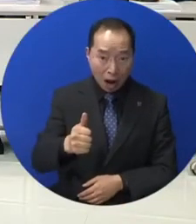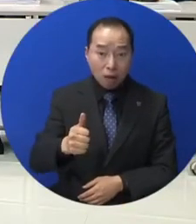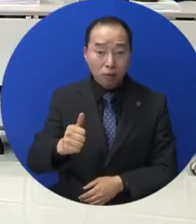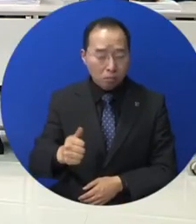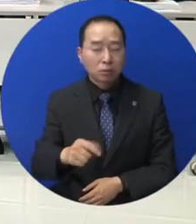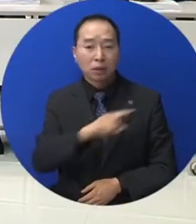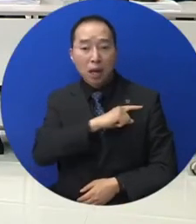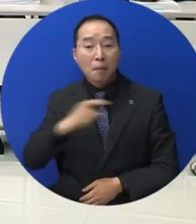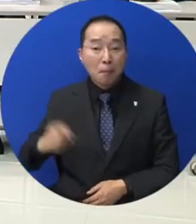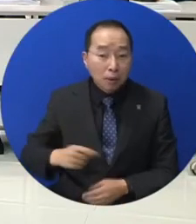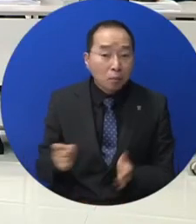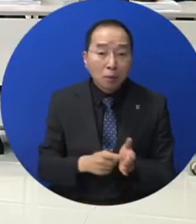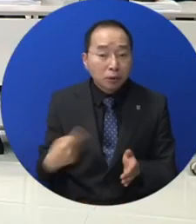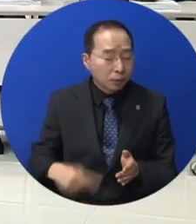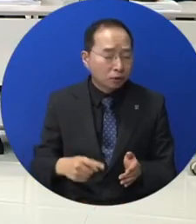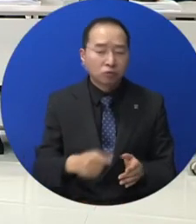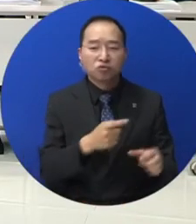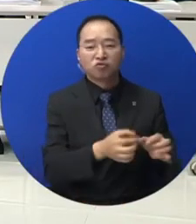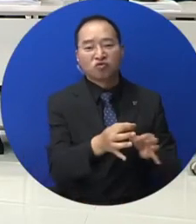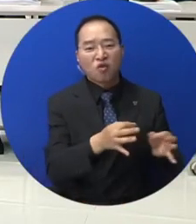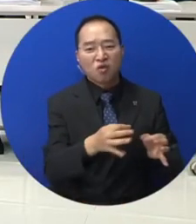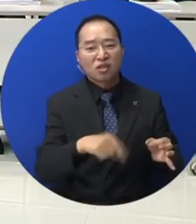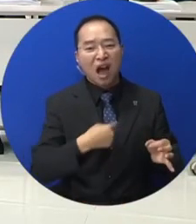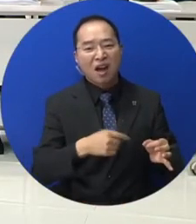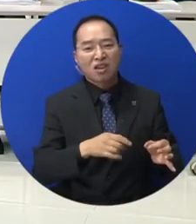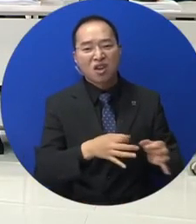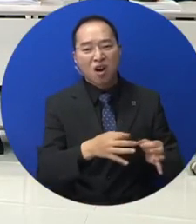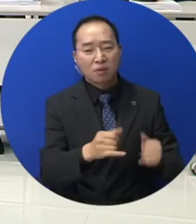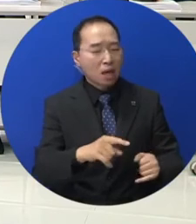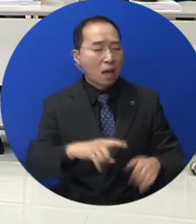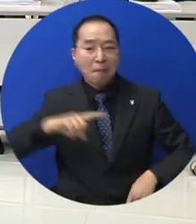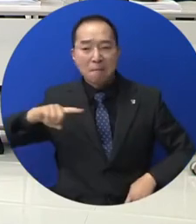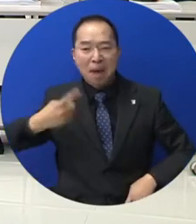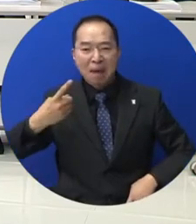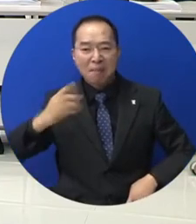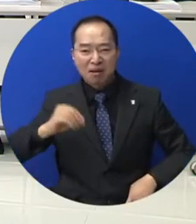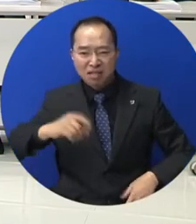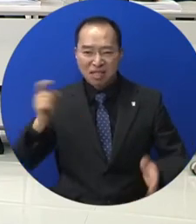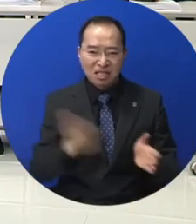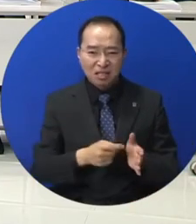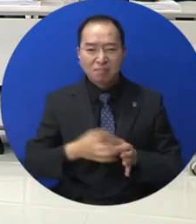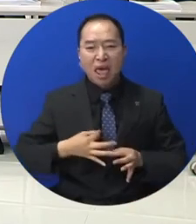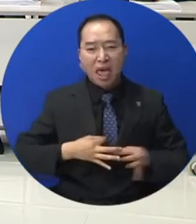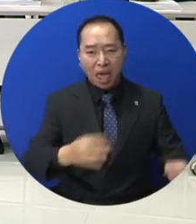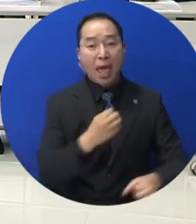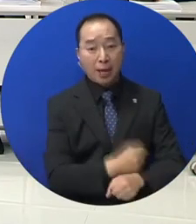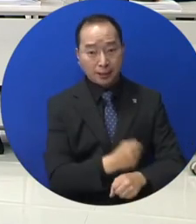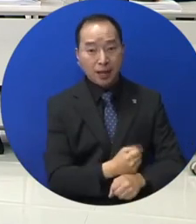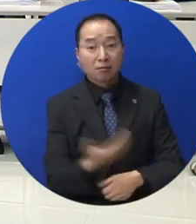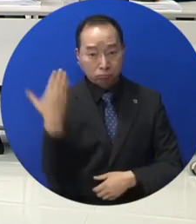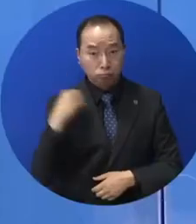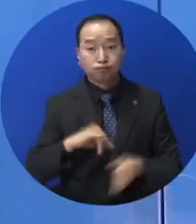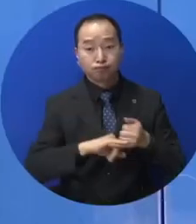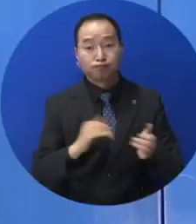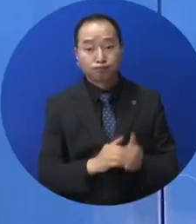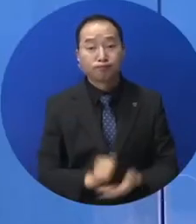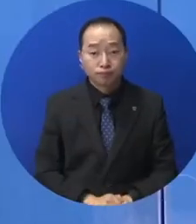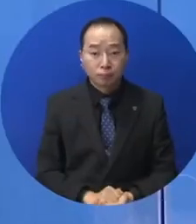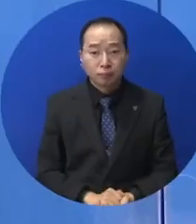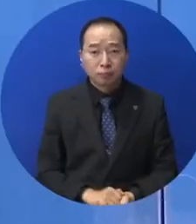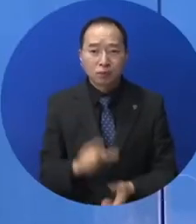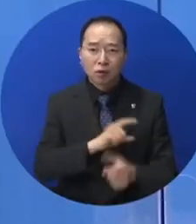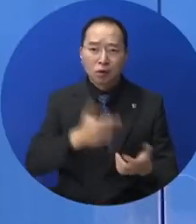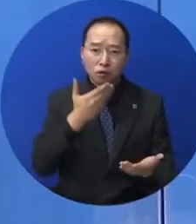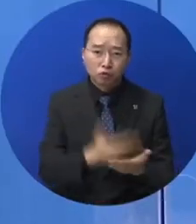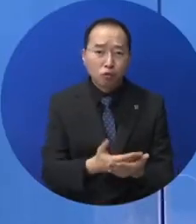서울시에 있는 중소상공인, 그다음에 자영업자들에게 100만 원씩 긴급하게 지원금을 드리겠다, 이렇게 말씀을 드렸고요. 더 중요한